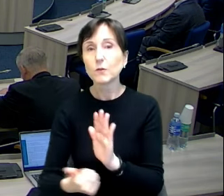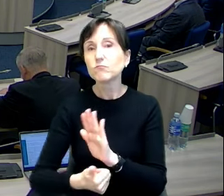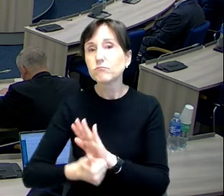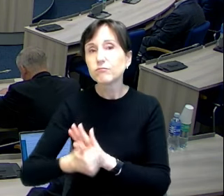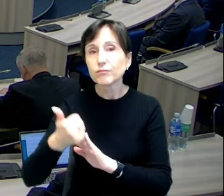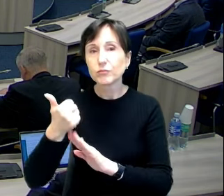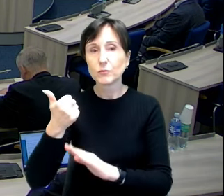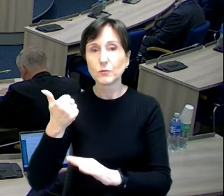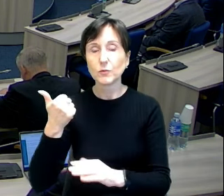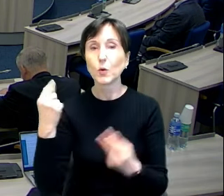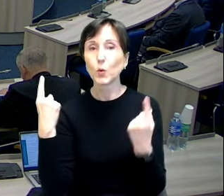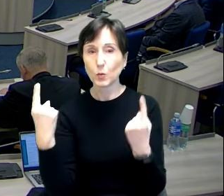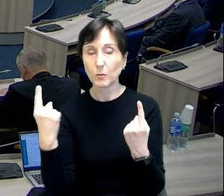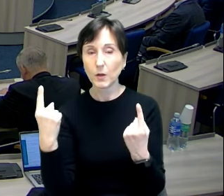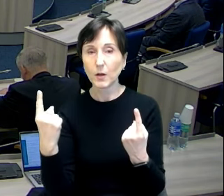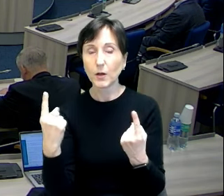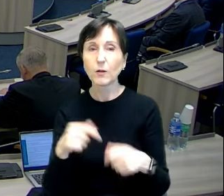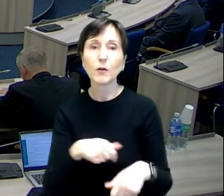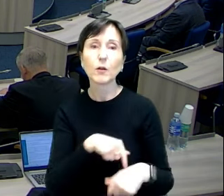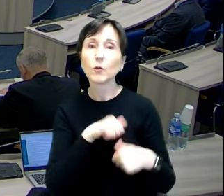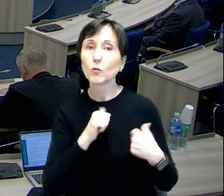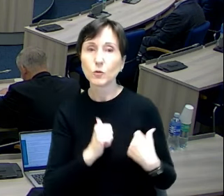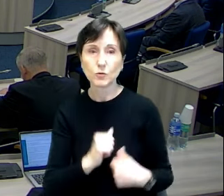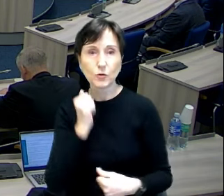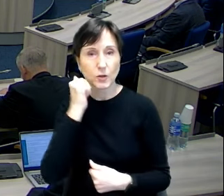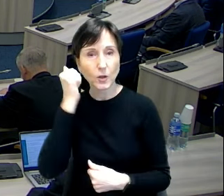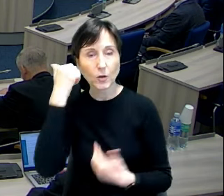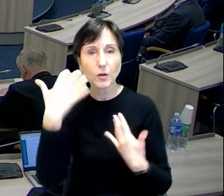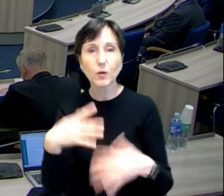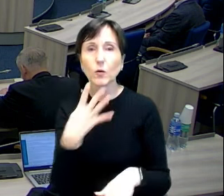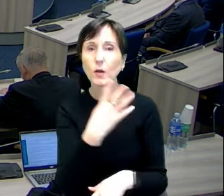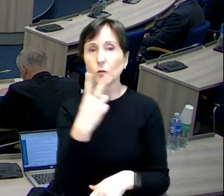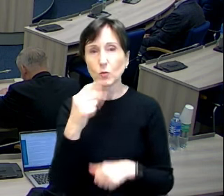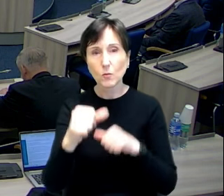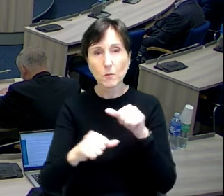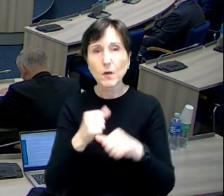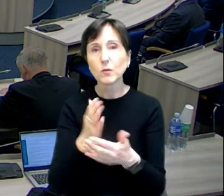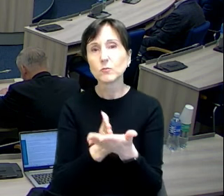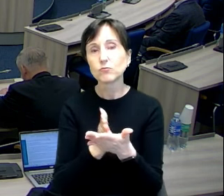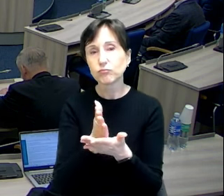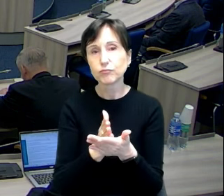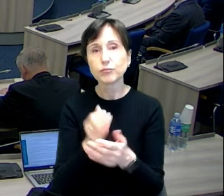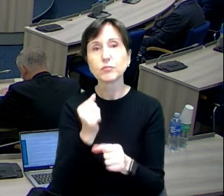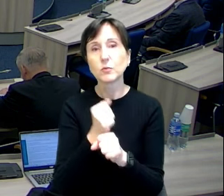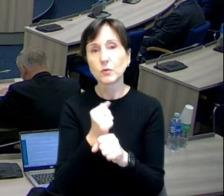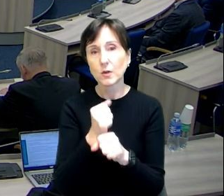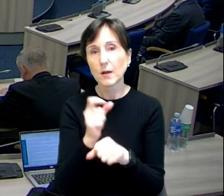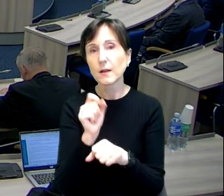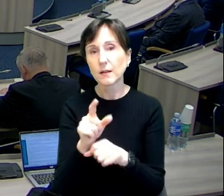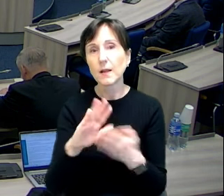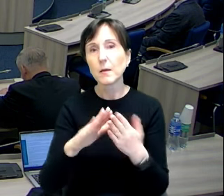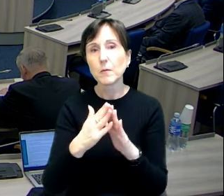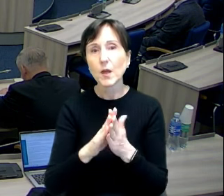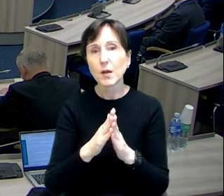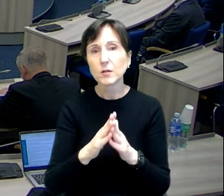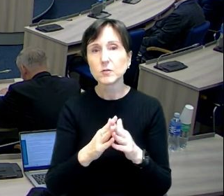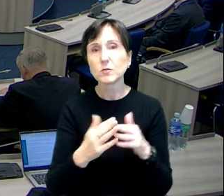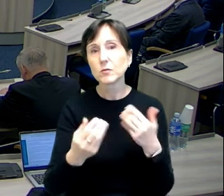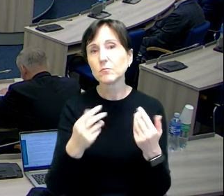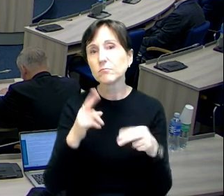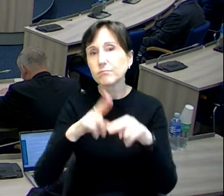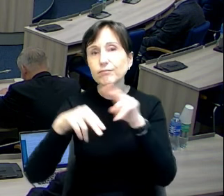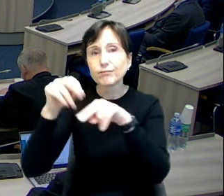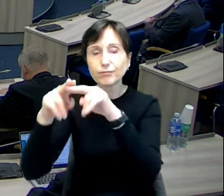ir nuoširdžiai dėkojame už daugiau nei 42 metų darbą kuriant klaipėdos miestą jūsų